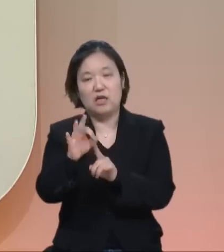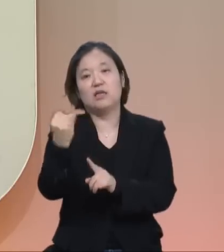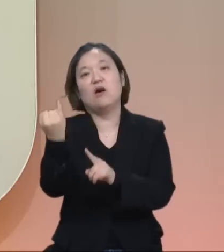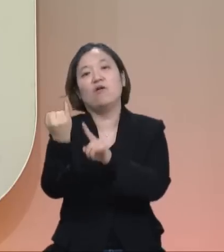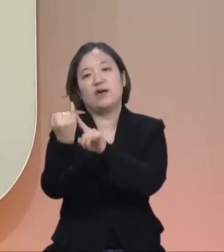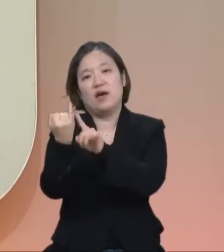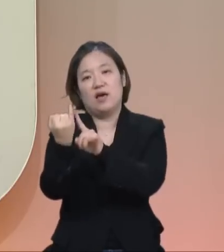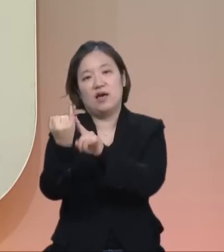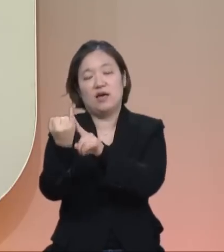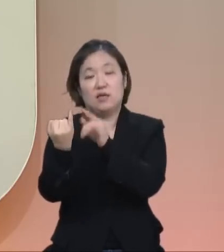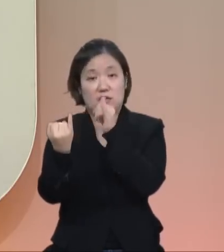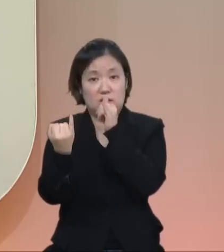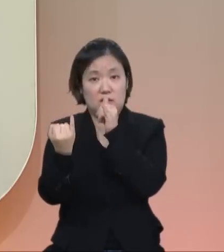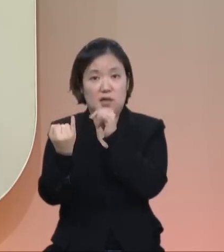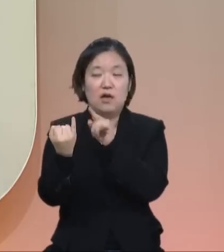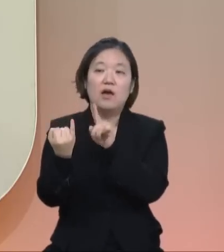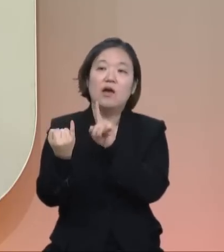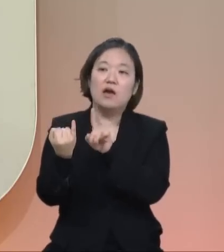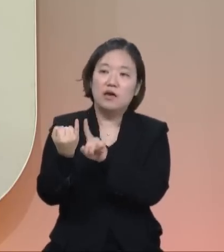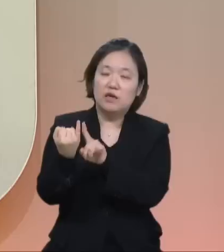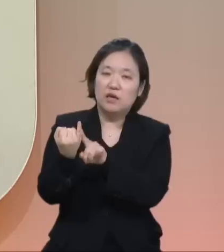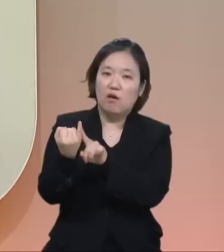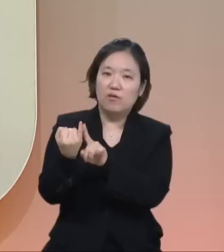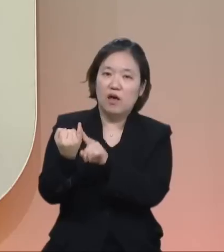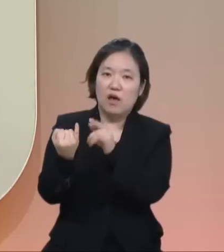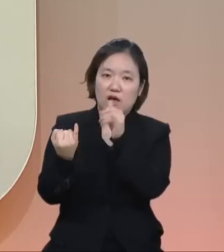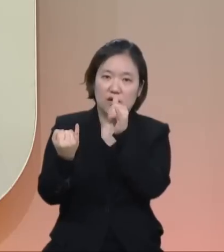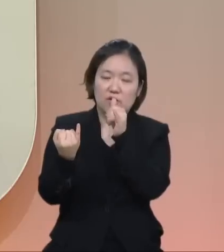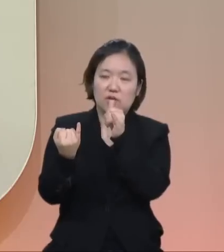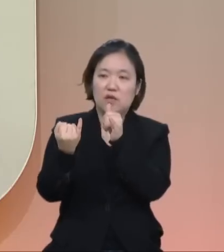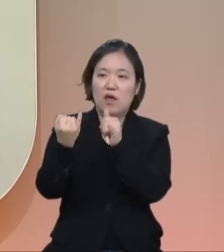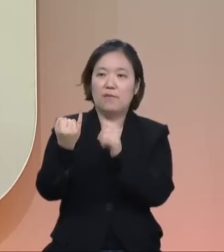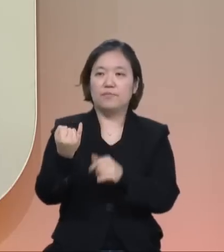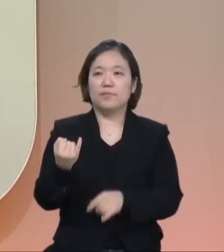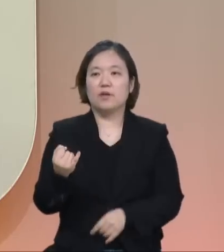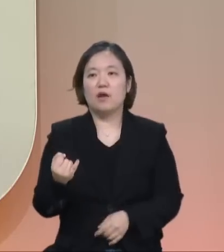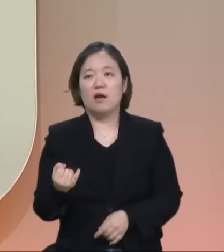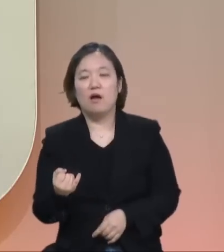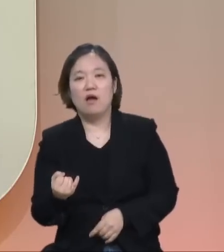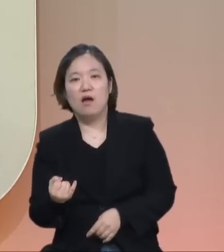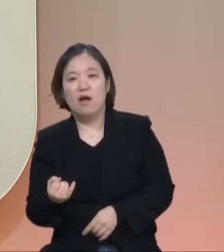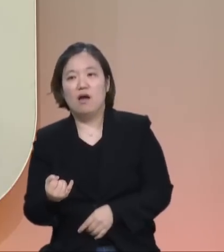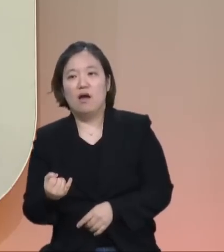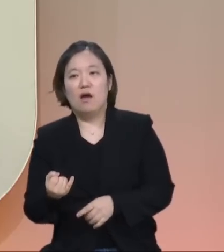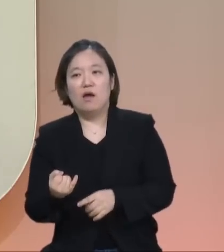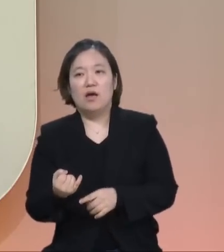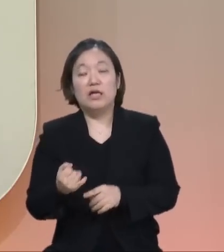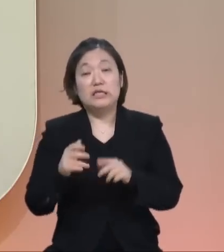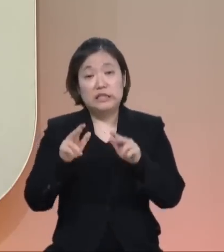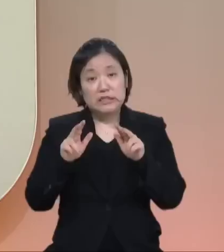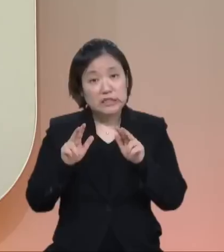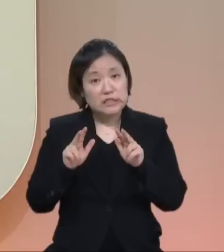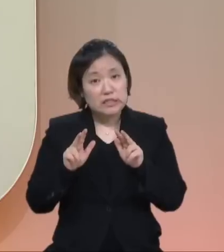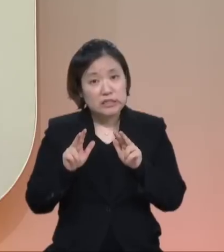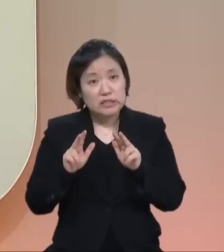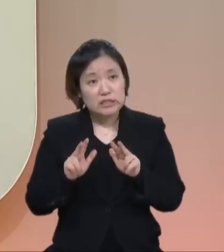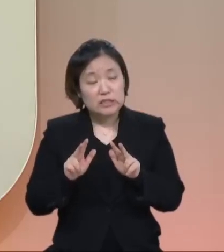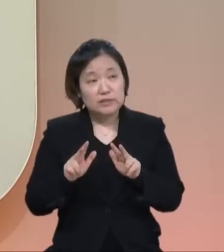이 대선행이라는이 보살님이 불자님이 여성 불자님이 지금